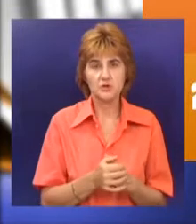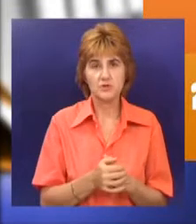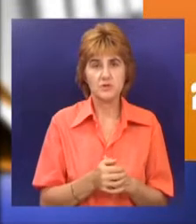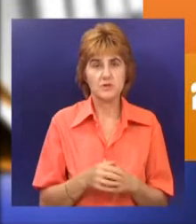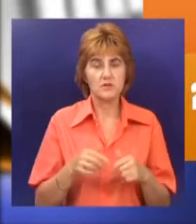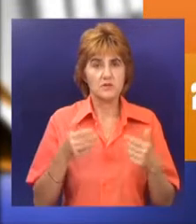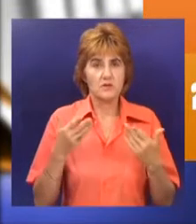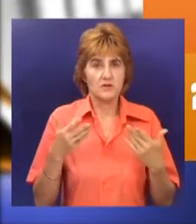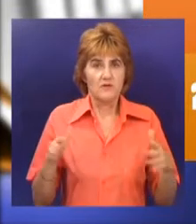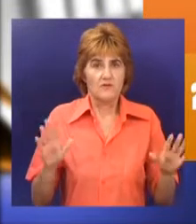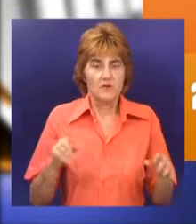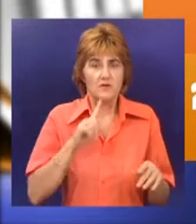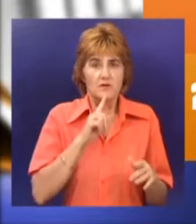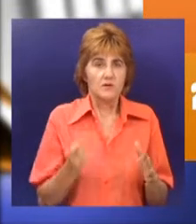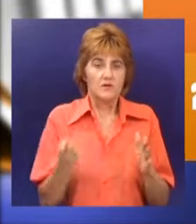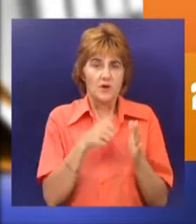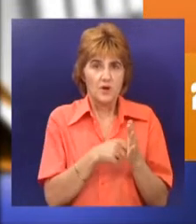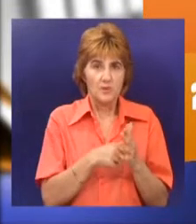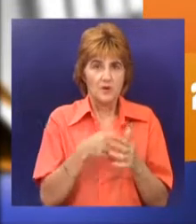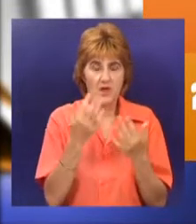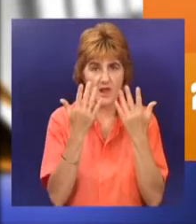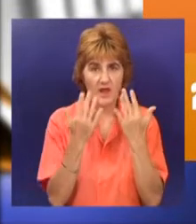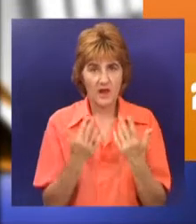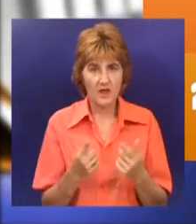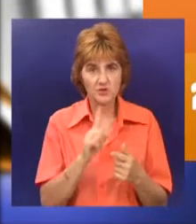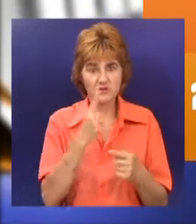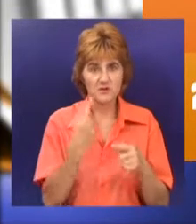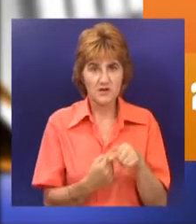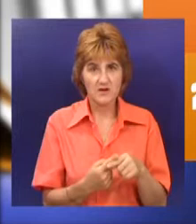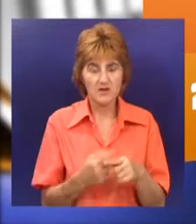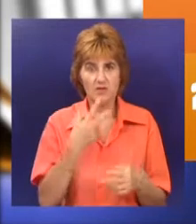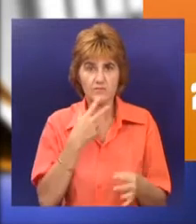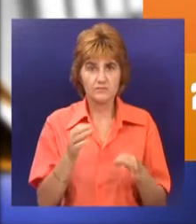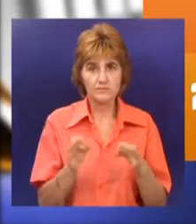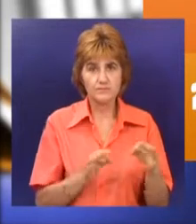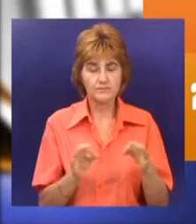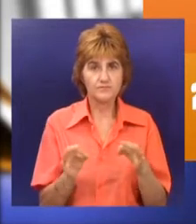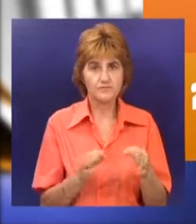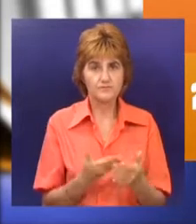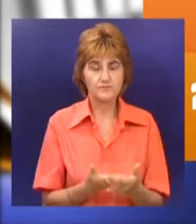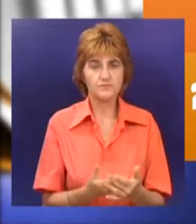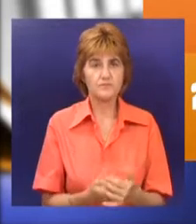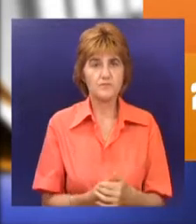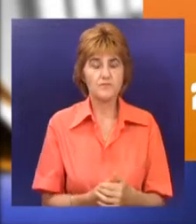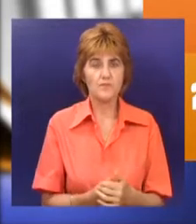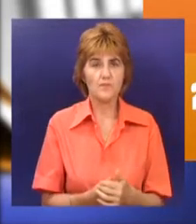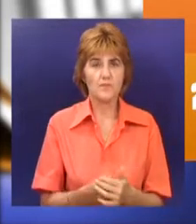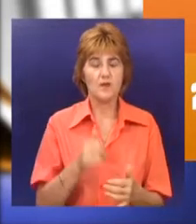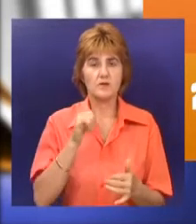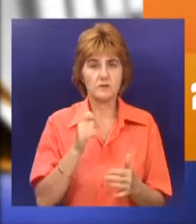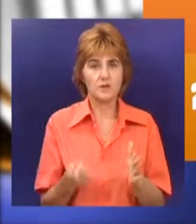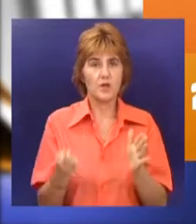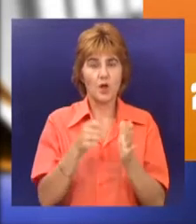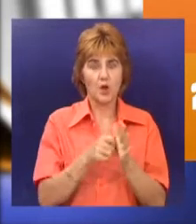nekako utisak da se ti veliki otkupljivači još nekako preračunavaju, još nisu izdefinisali taj svoj tržišni nastup,